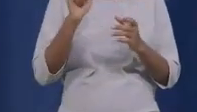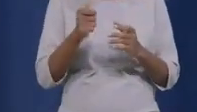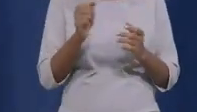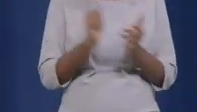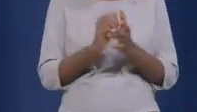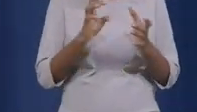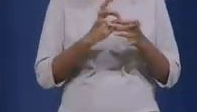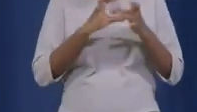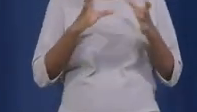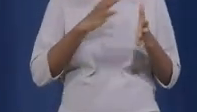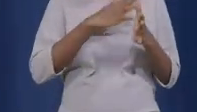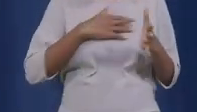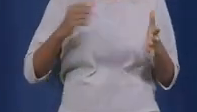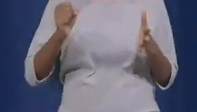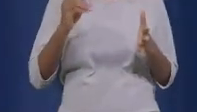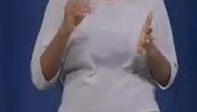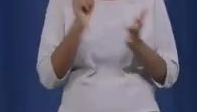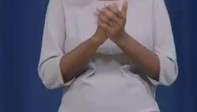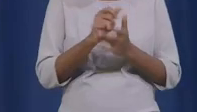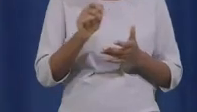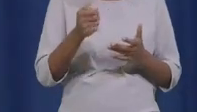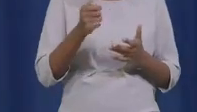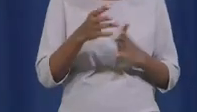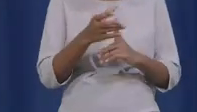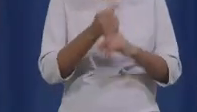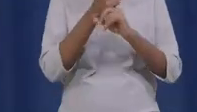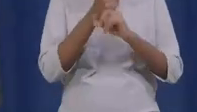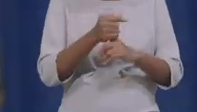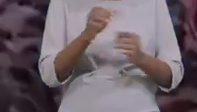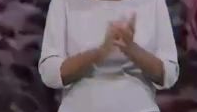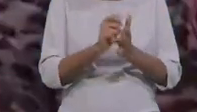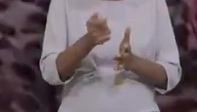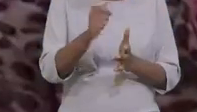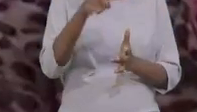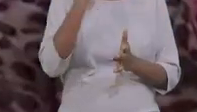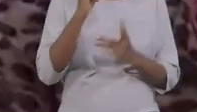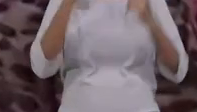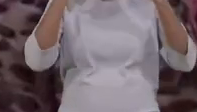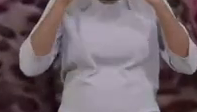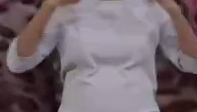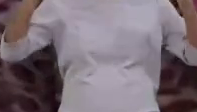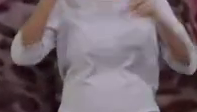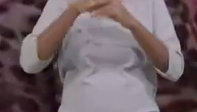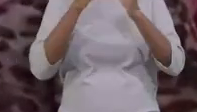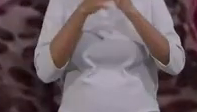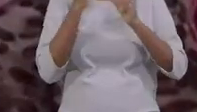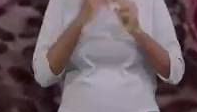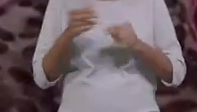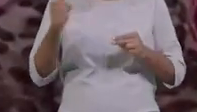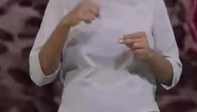qui délie. Ainsi donc, cette clé, tiens la clé et tu vas réussir au nom de